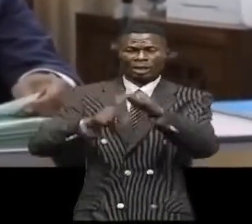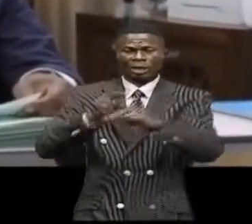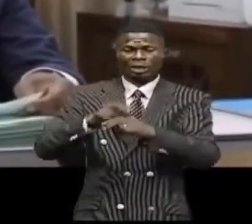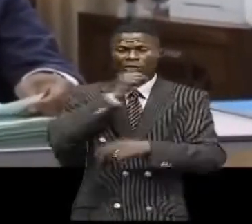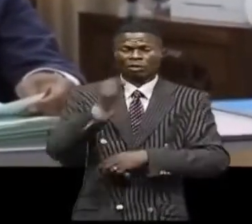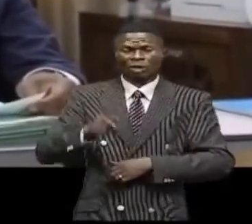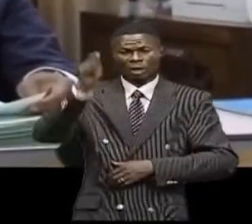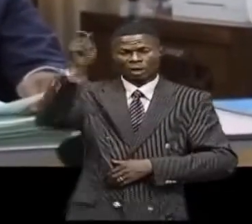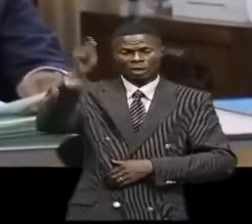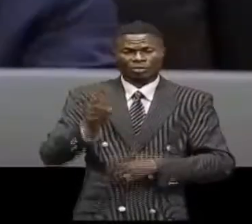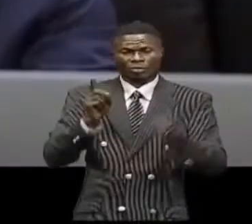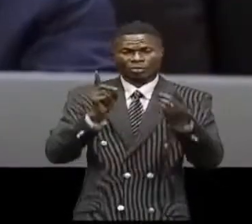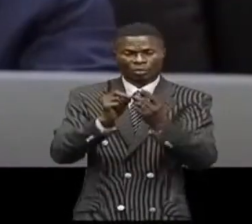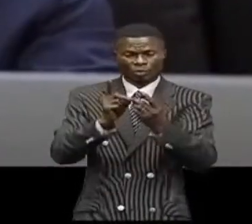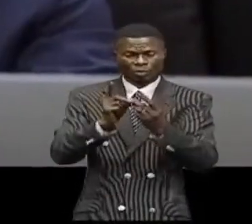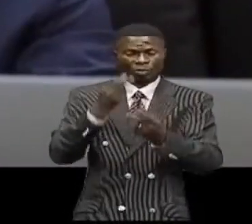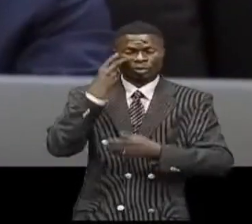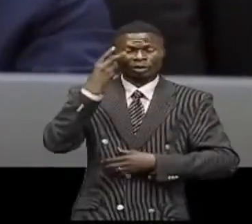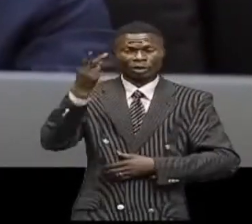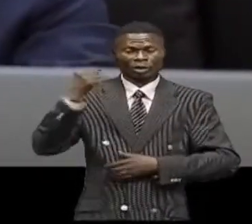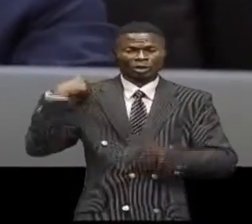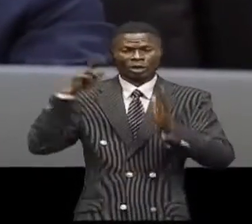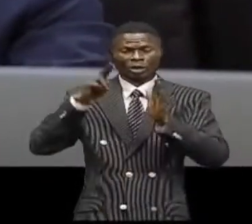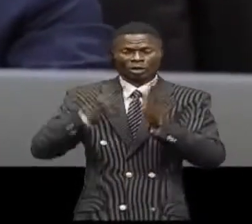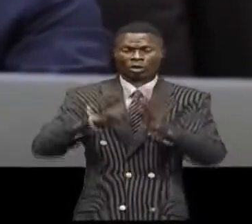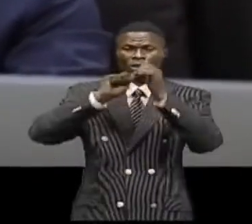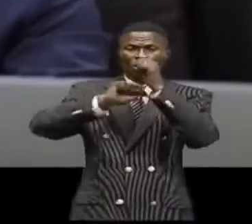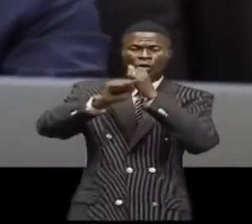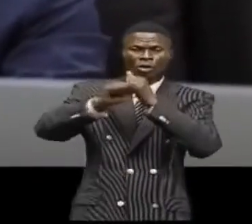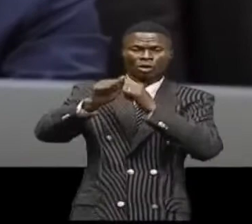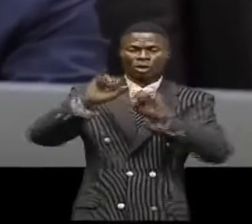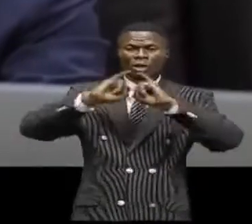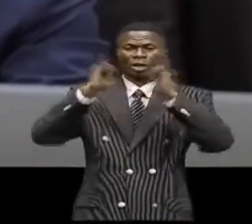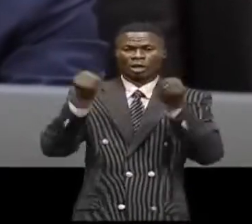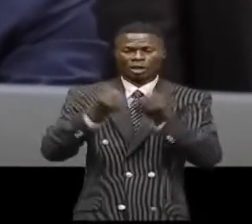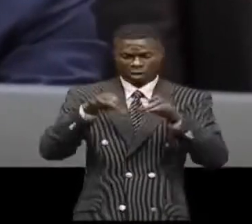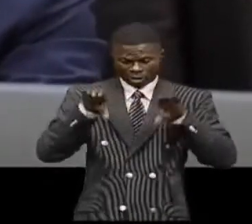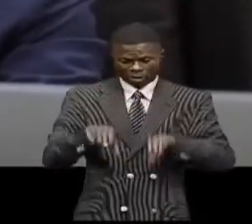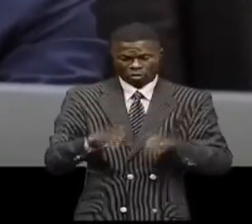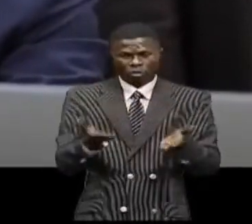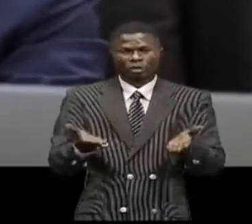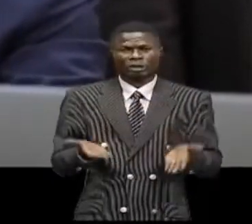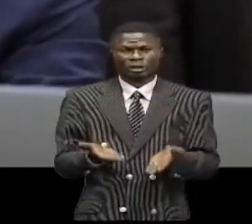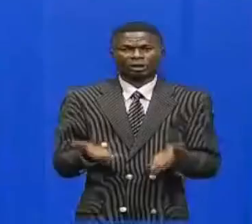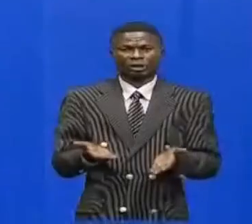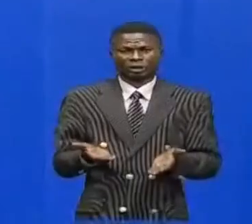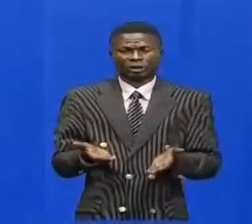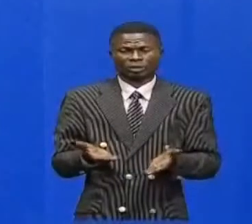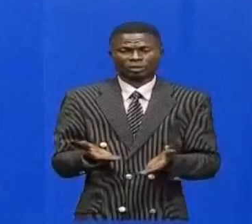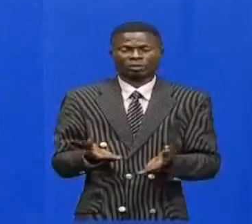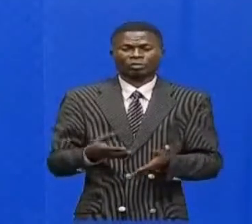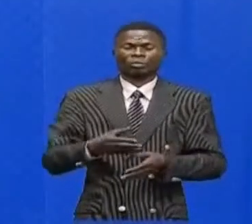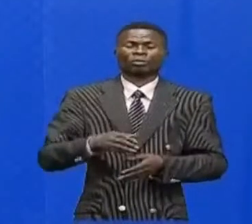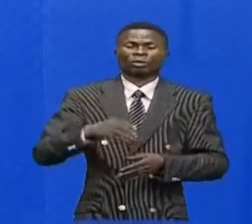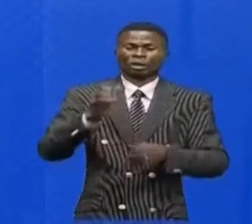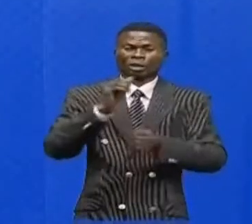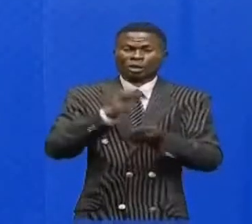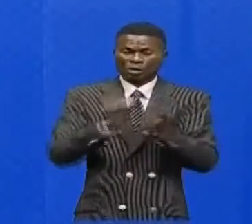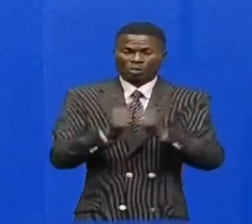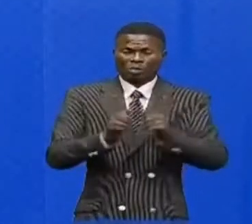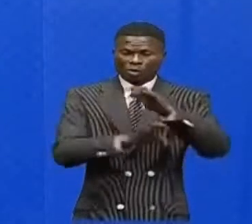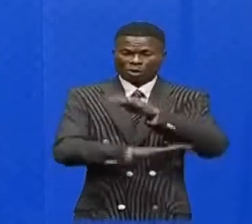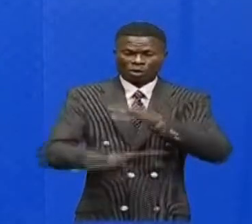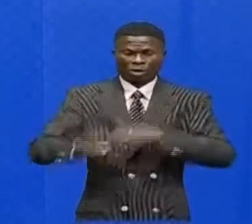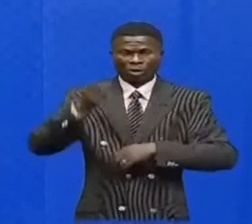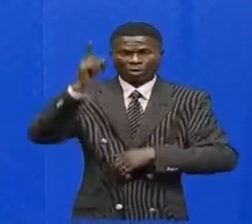qui rencontre la vision du gouvernement de promouvoir l'industrie locale. Le dernier point de la communication du